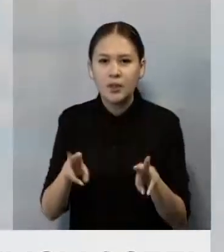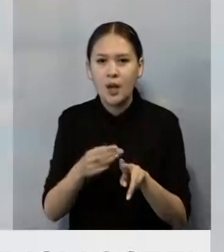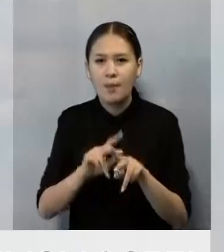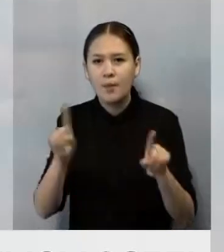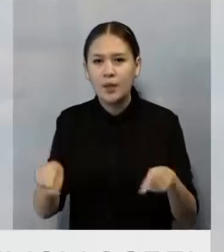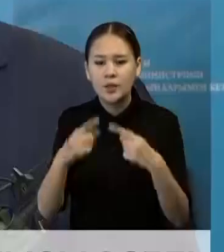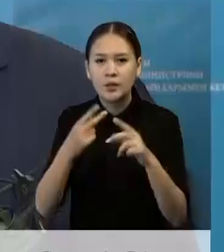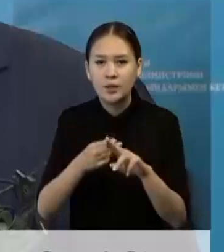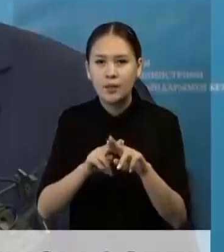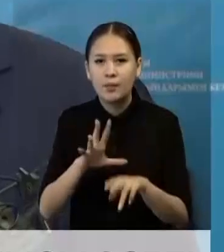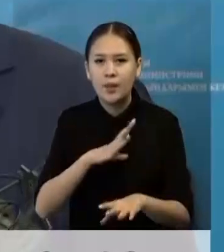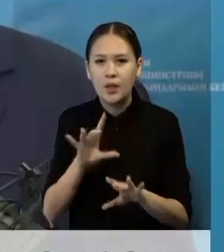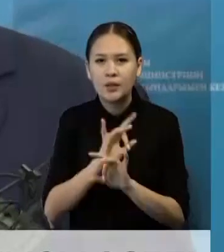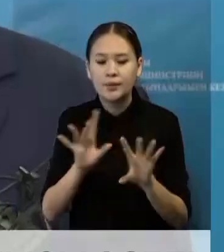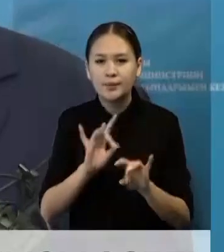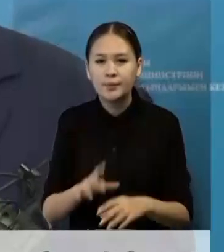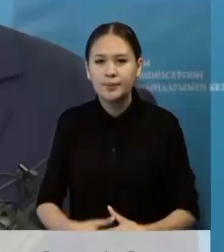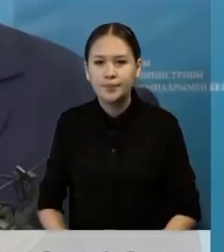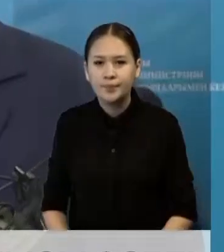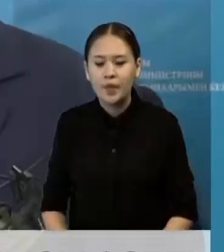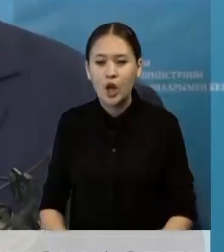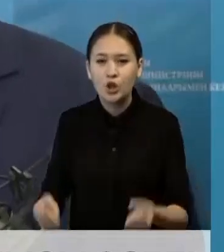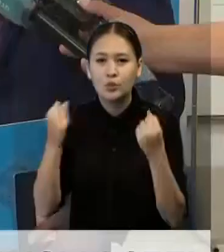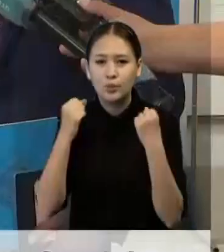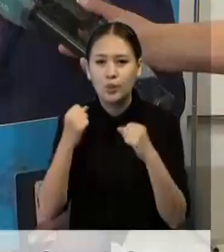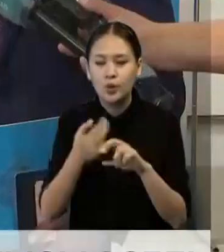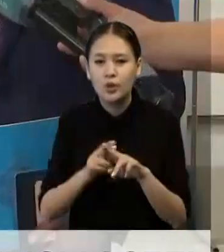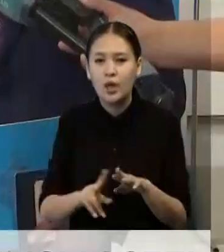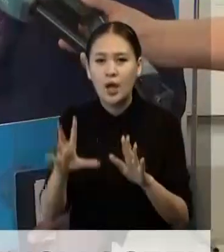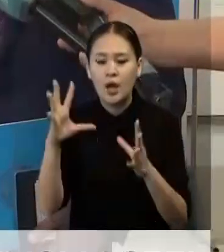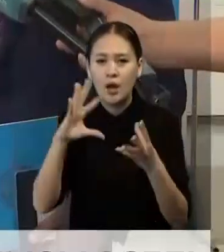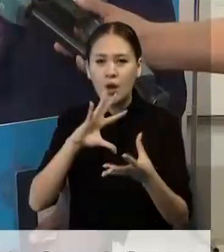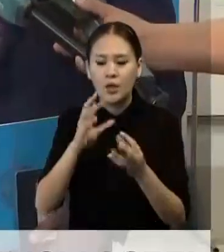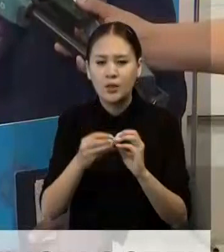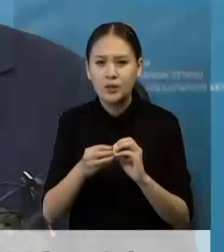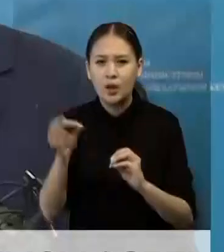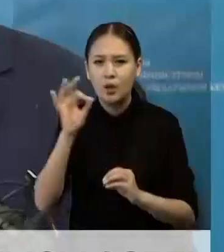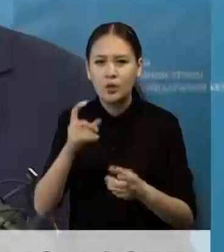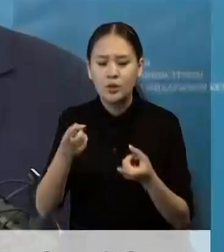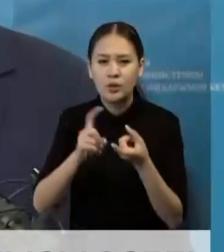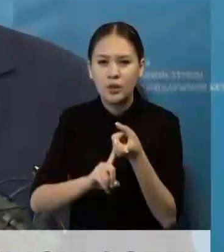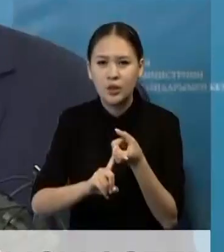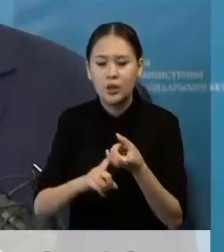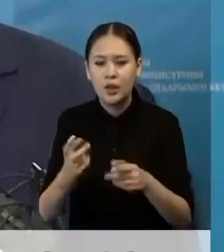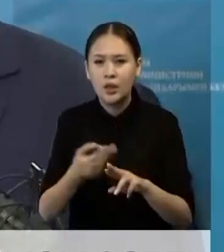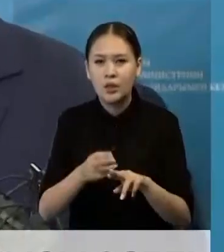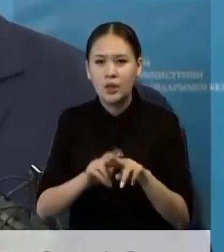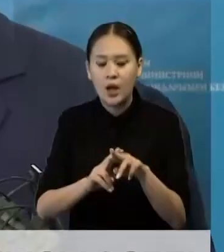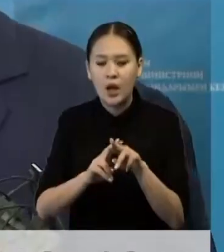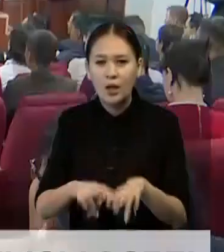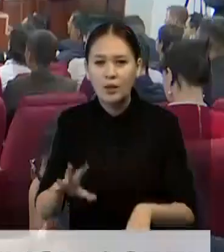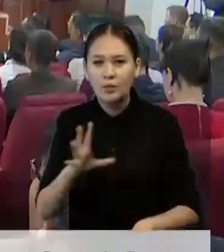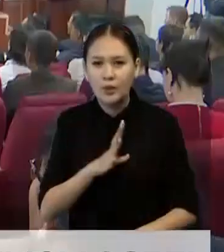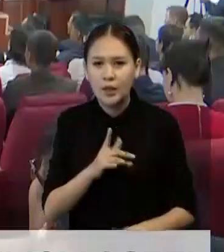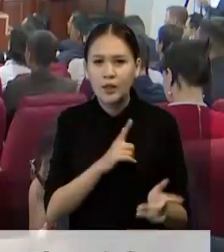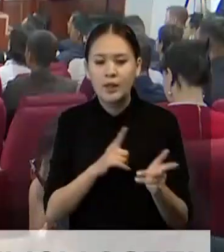шешуге уағдаласты. Спорт нысандары болсын, мәдениет саласына қатысты нысандар, соны бірлесе отырып жүзеге асырамыз. Біз оған